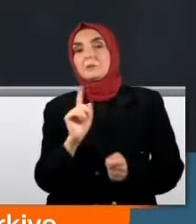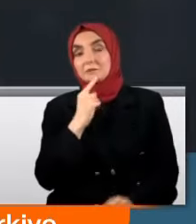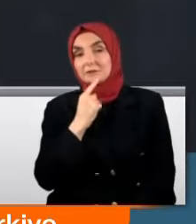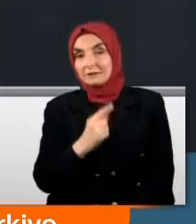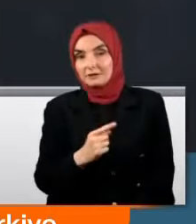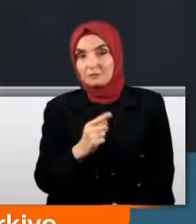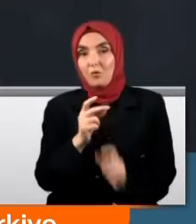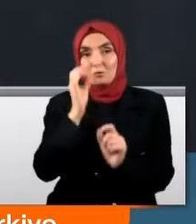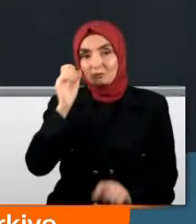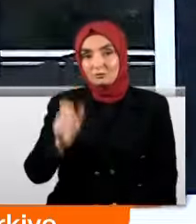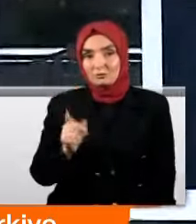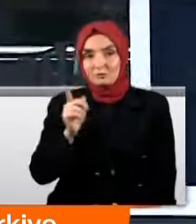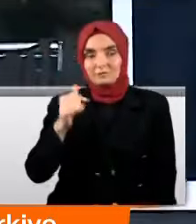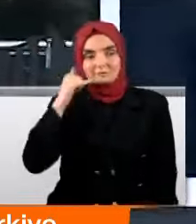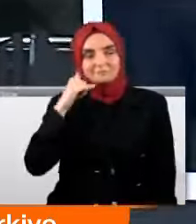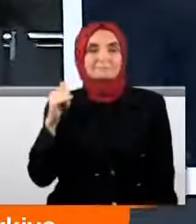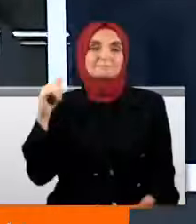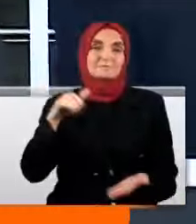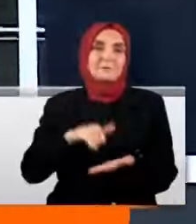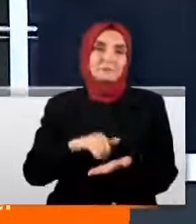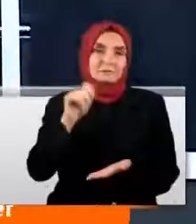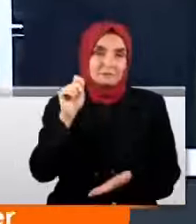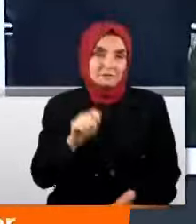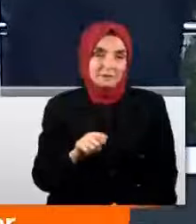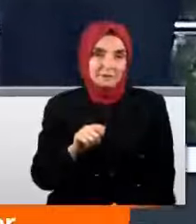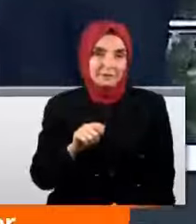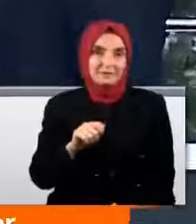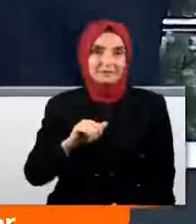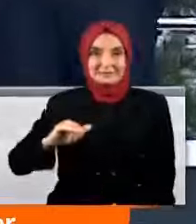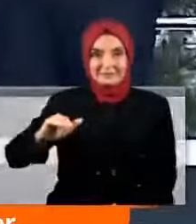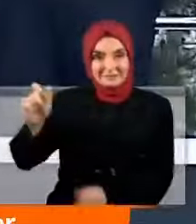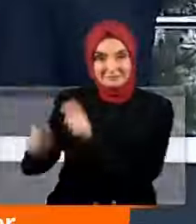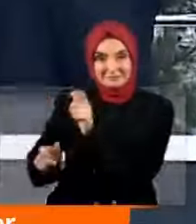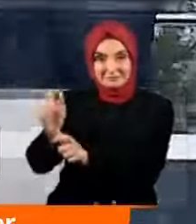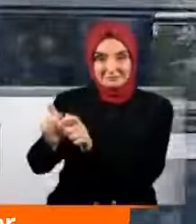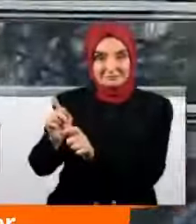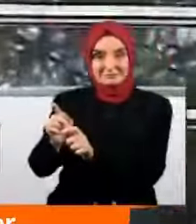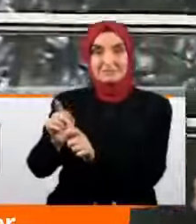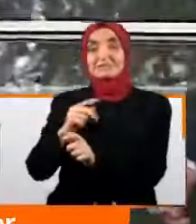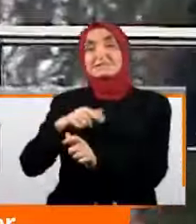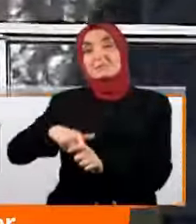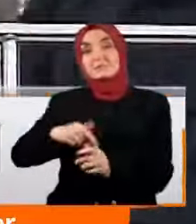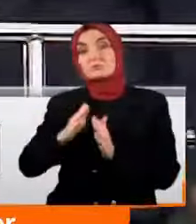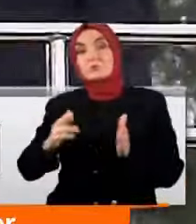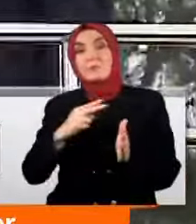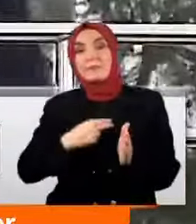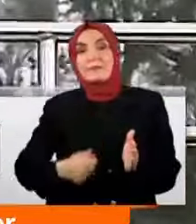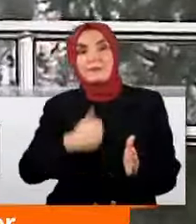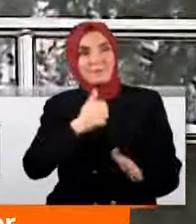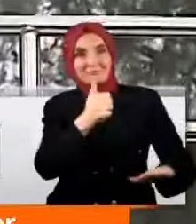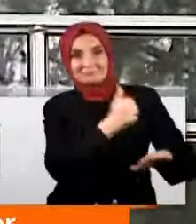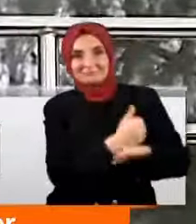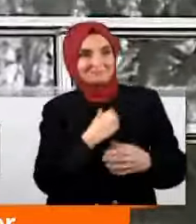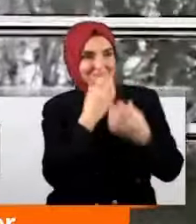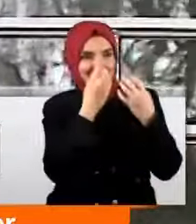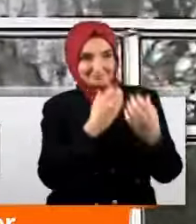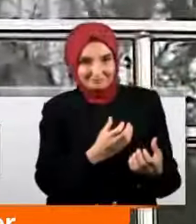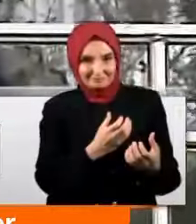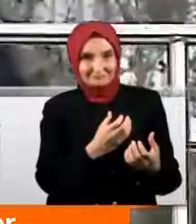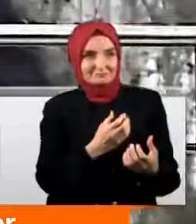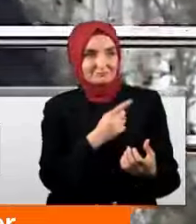Özel telefonu kapattı. Özel'in yakın çevresine Tugay için İzmir Büyükşehir Belediye Başkanı yaptım, sonucu böyle